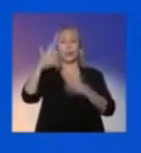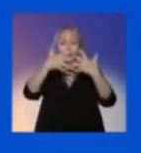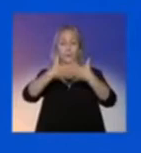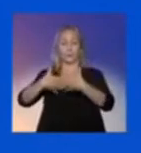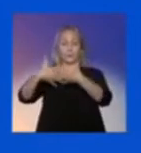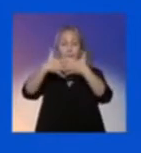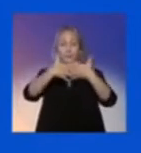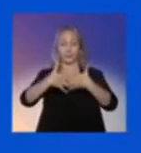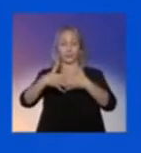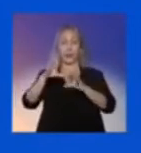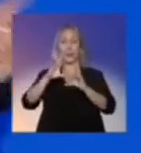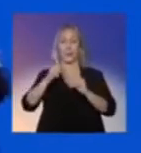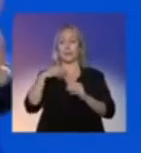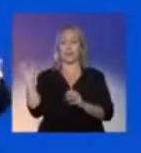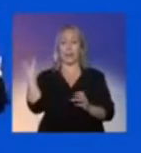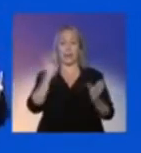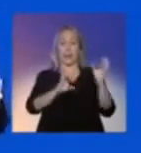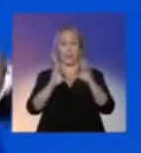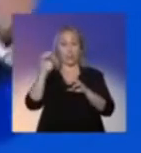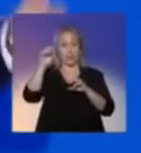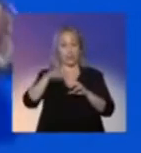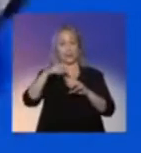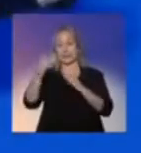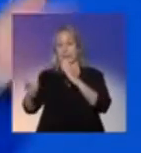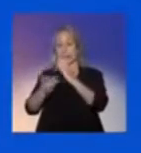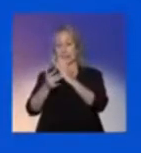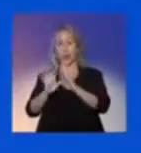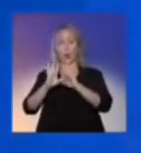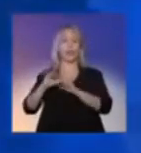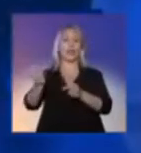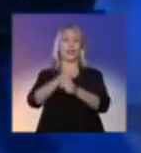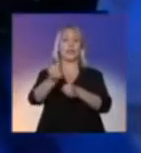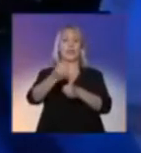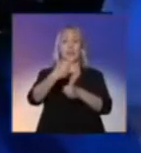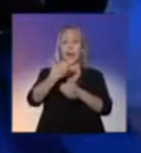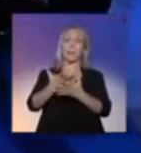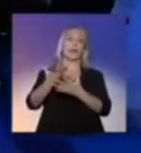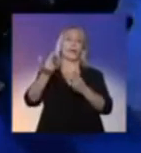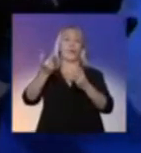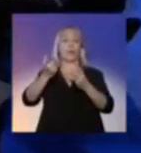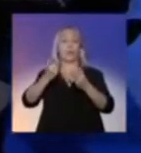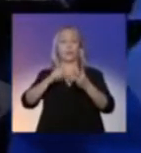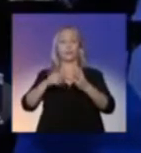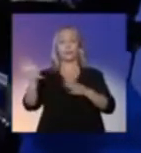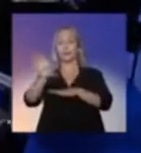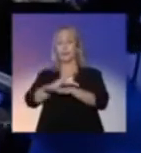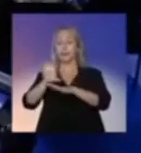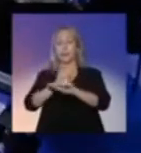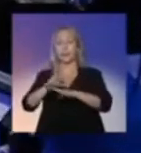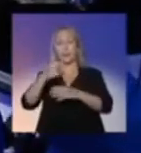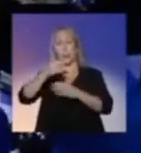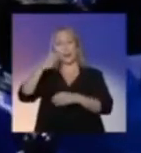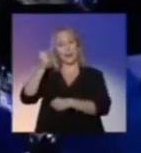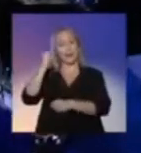μόνο σε επενδύσεις οι οποίες έχουν να κάνουν με την τεχνολογία ή το φάρμακο ή την πληροφορική για τις οποίες